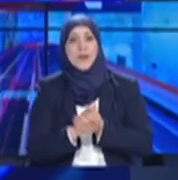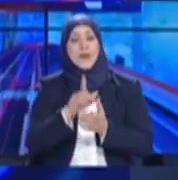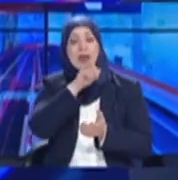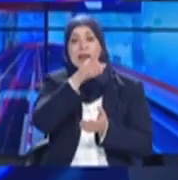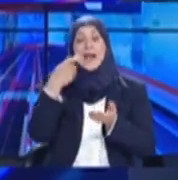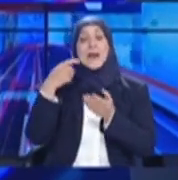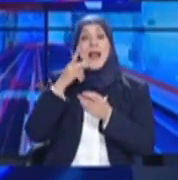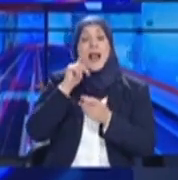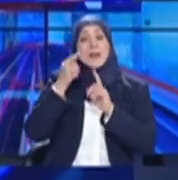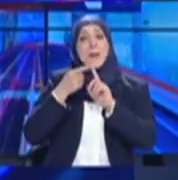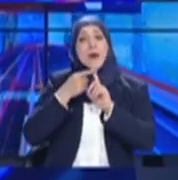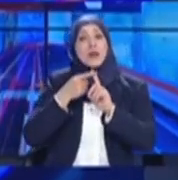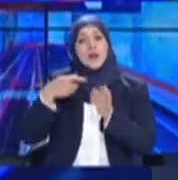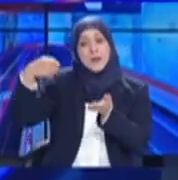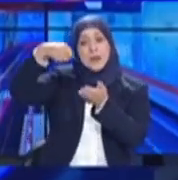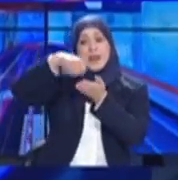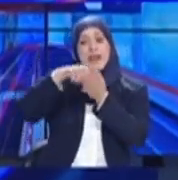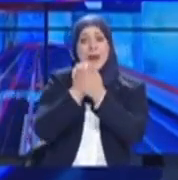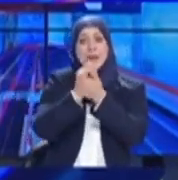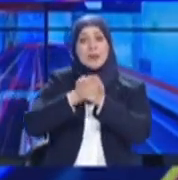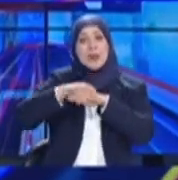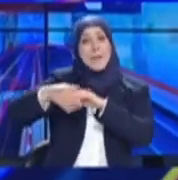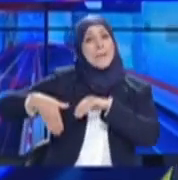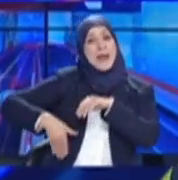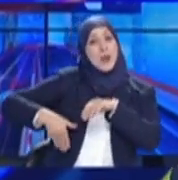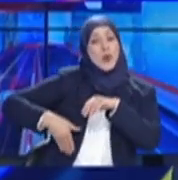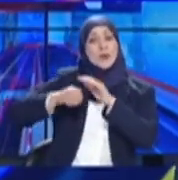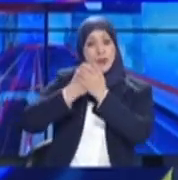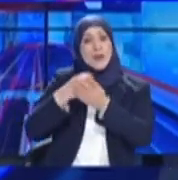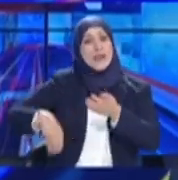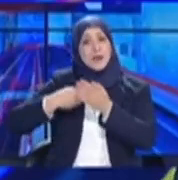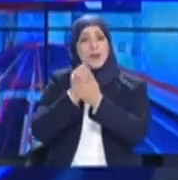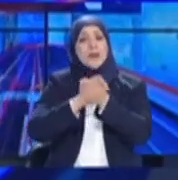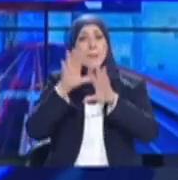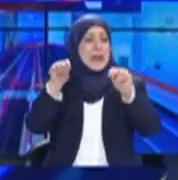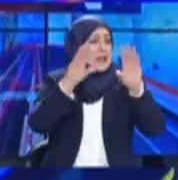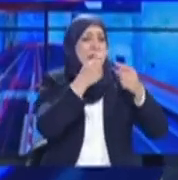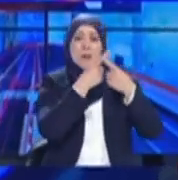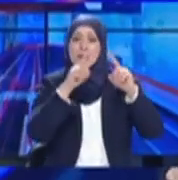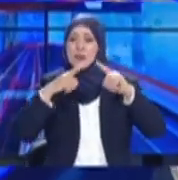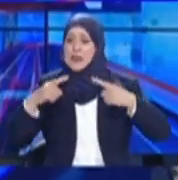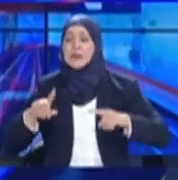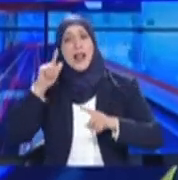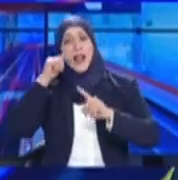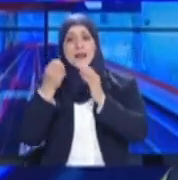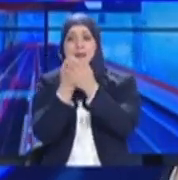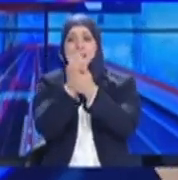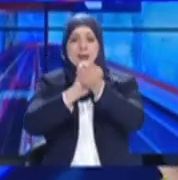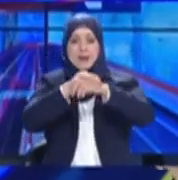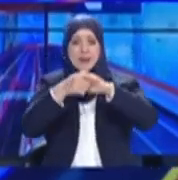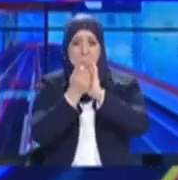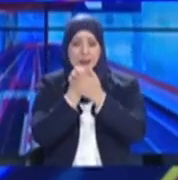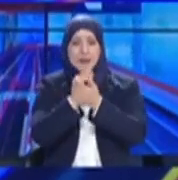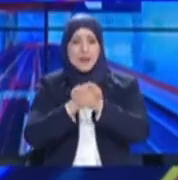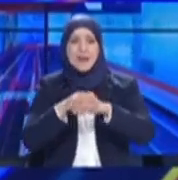يكون في مكتبك واحتوت وفي اي مكان نجم يطلب انه فلان ده اللي